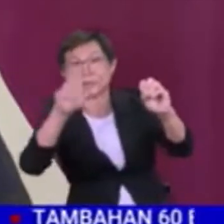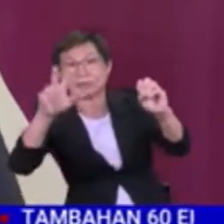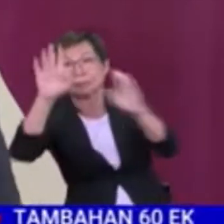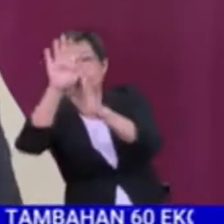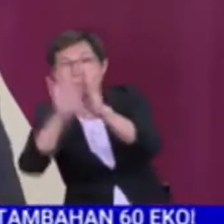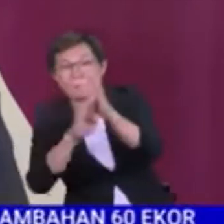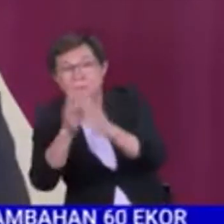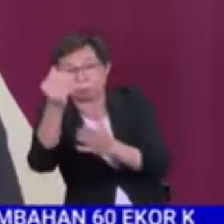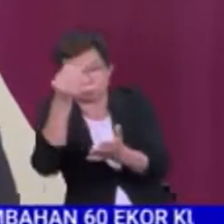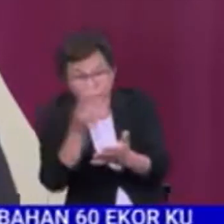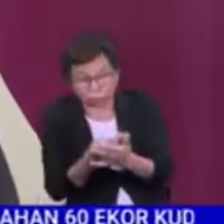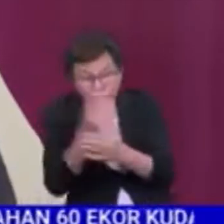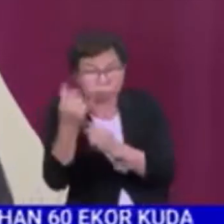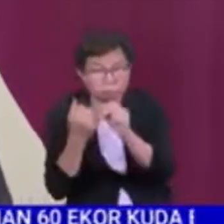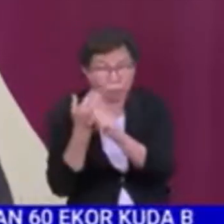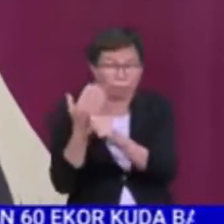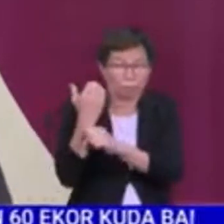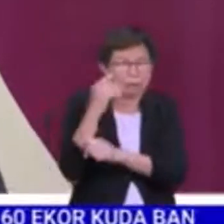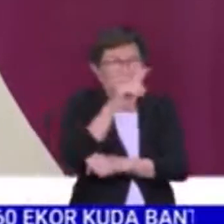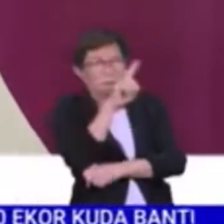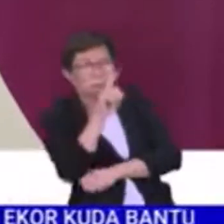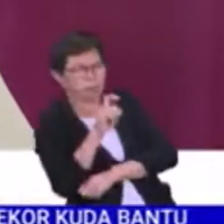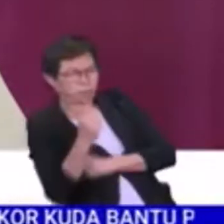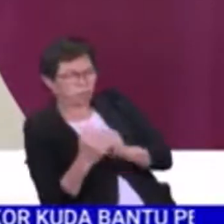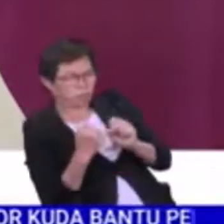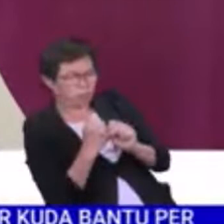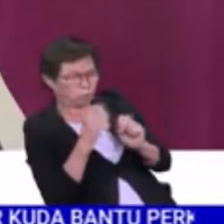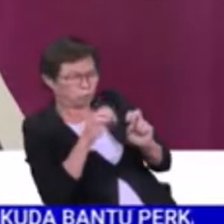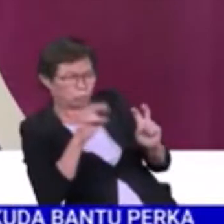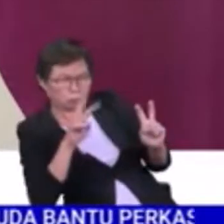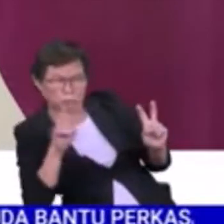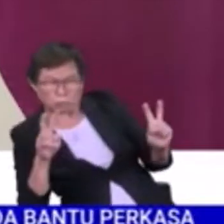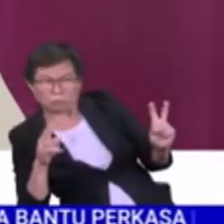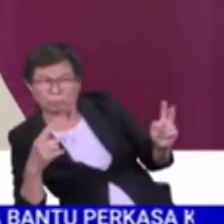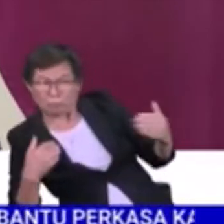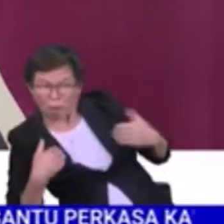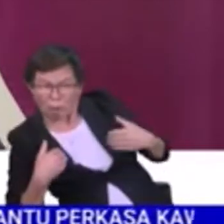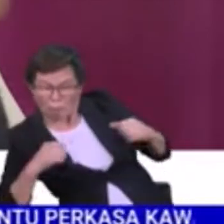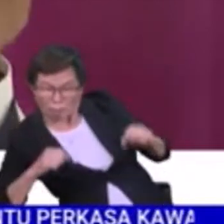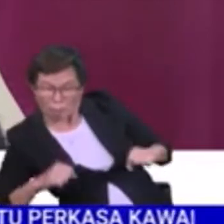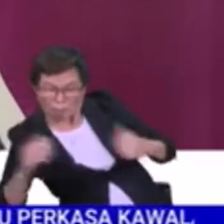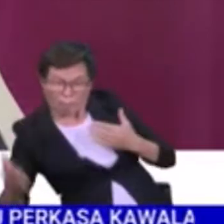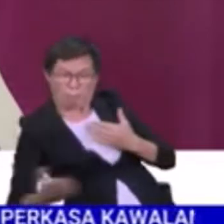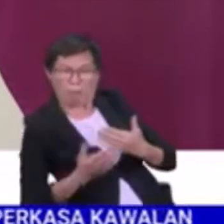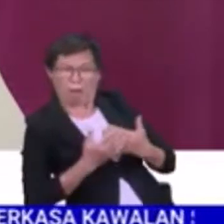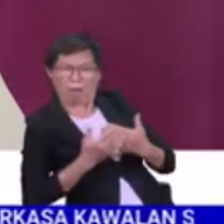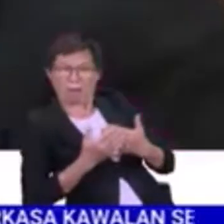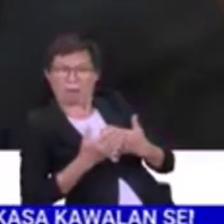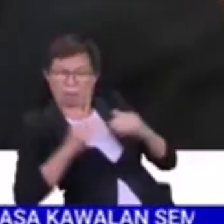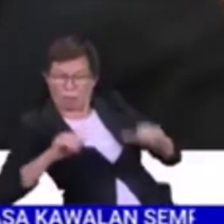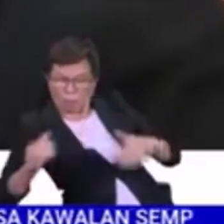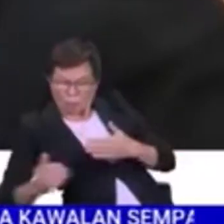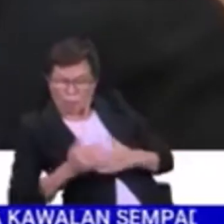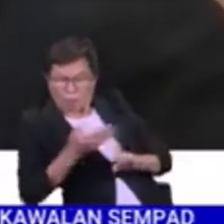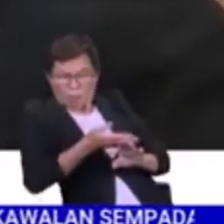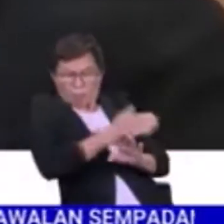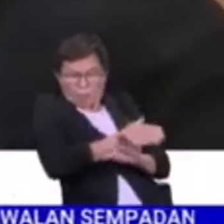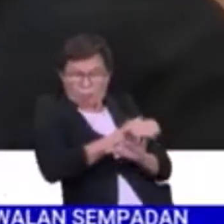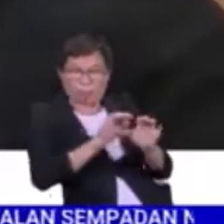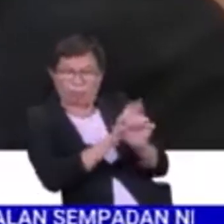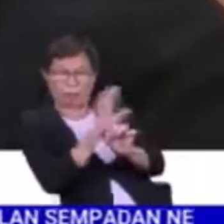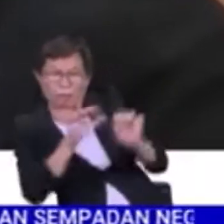bilion. Menjadi persoalan 2022, adakah kita boleh kembali ke tahap sebelum pandemik?